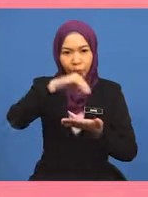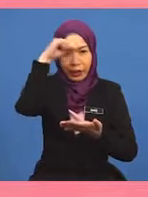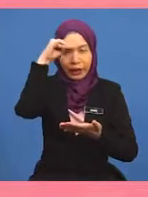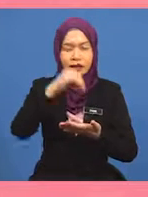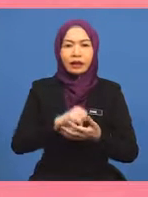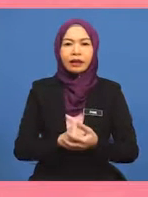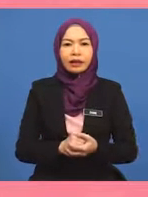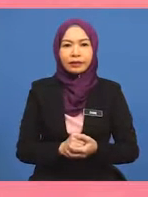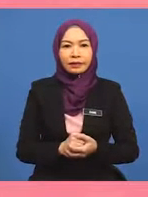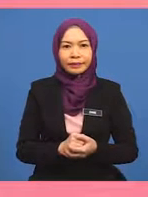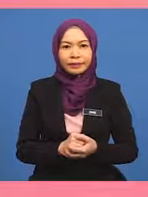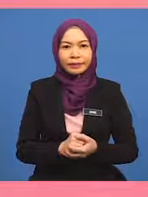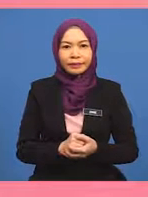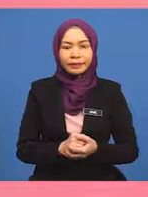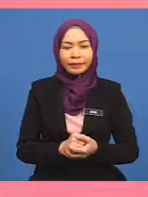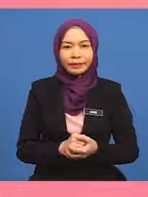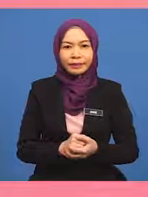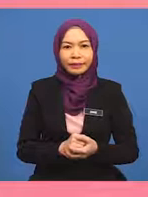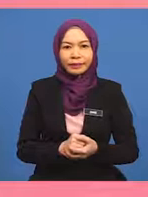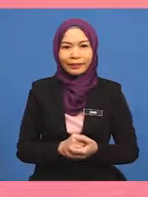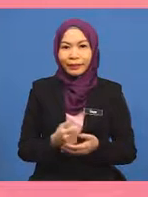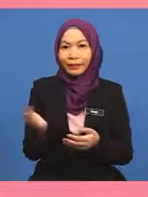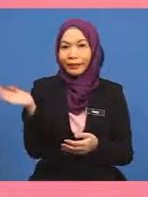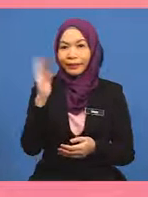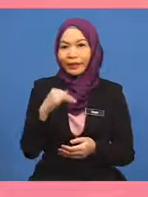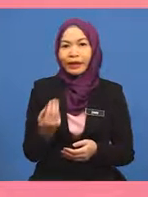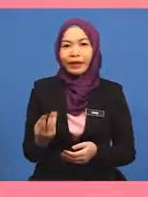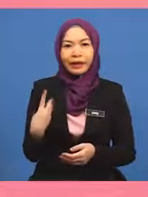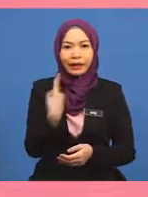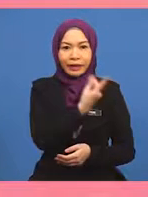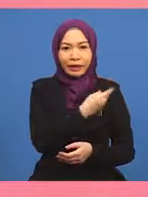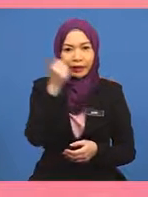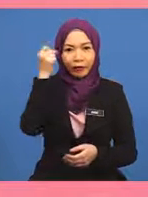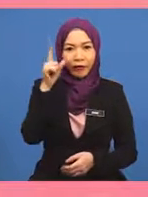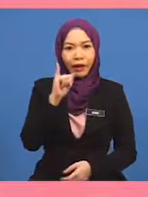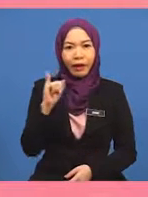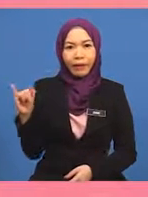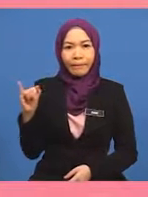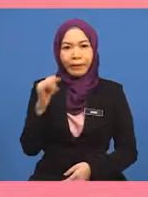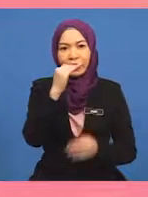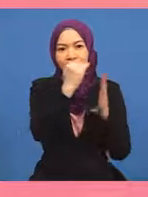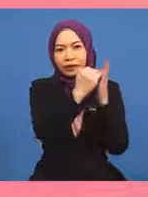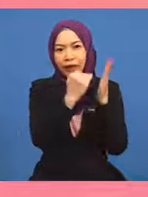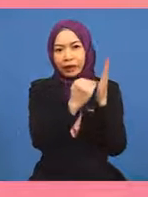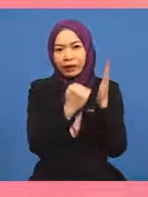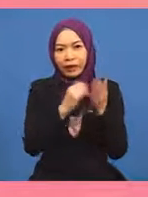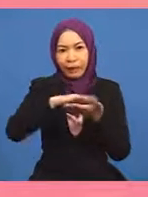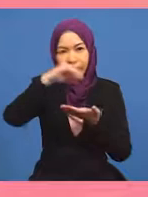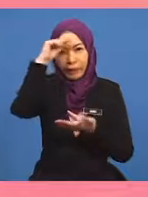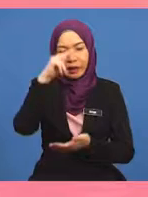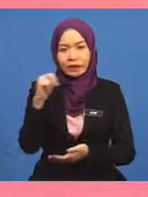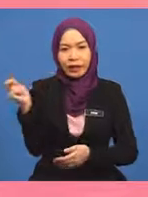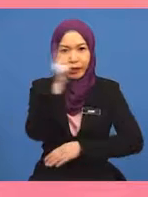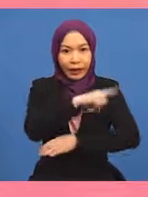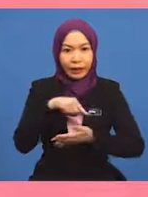seterusnya. Baiklah murid-murid, marilah kita memahami standard pembelajaran yang ditekankan pada hari